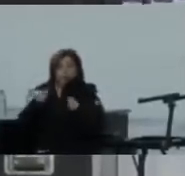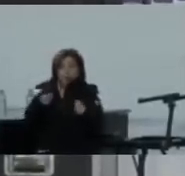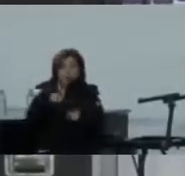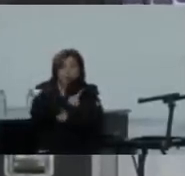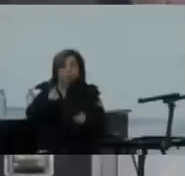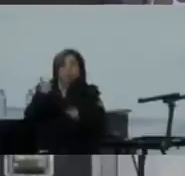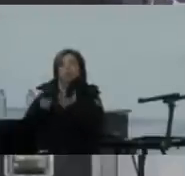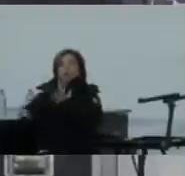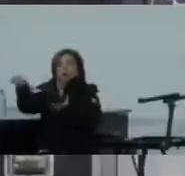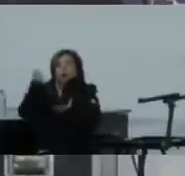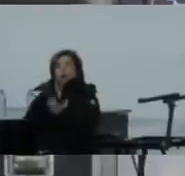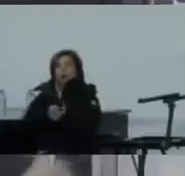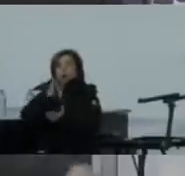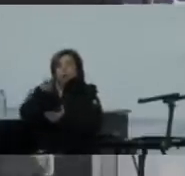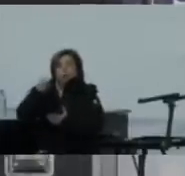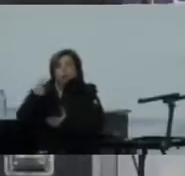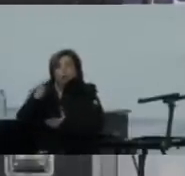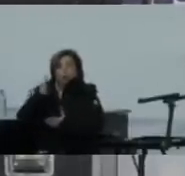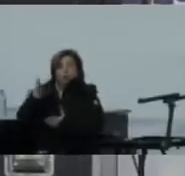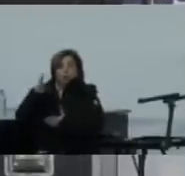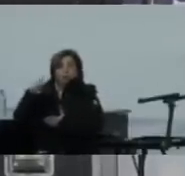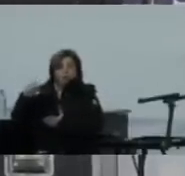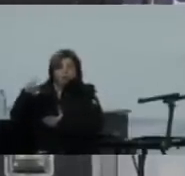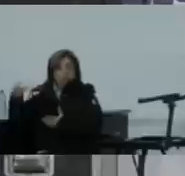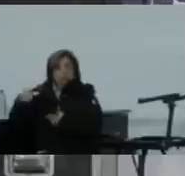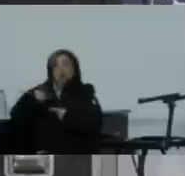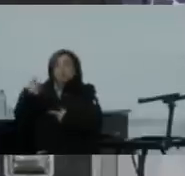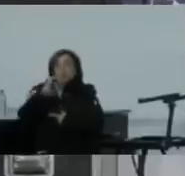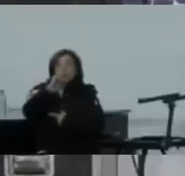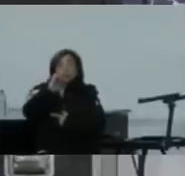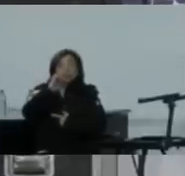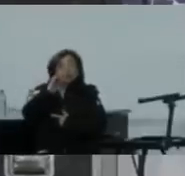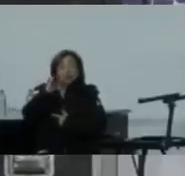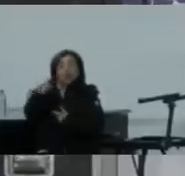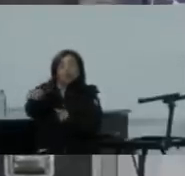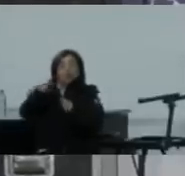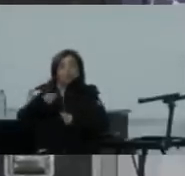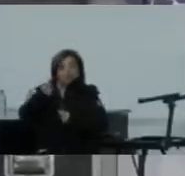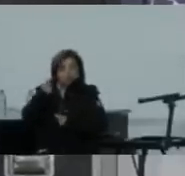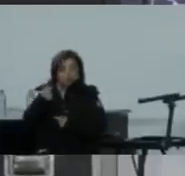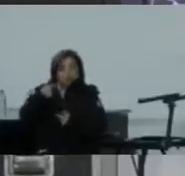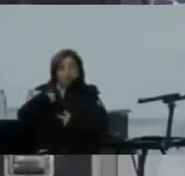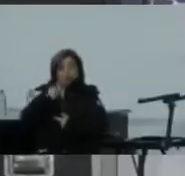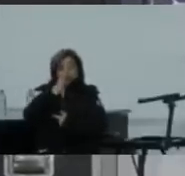per darli in garanzia alla BCE che ci ridà i soldi. Ma è pazzesco! Noi diamo i soldi alla BCE,